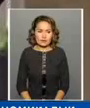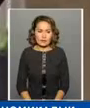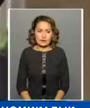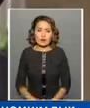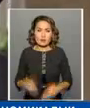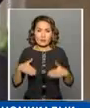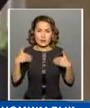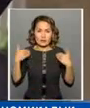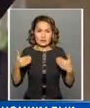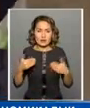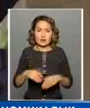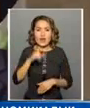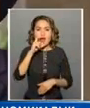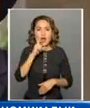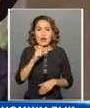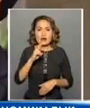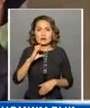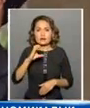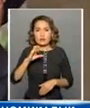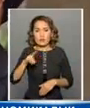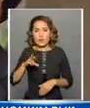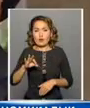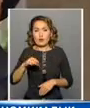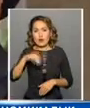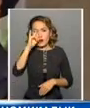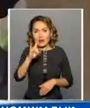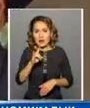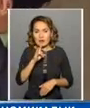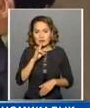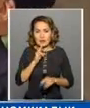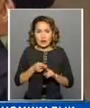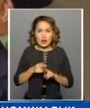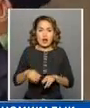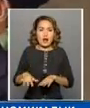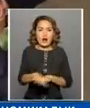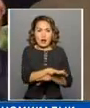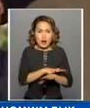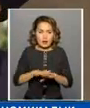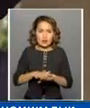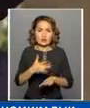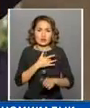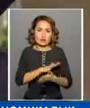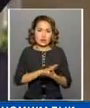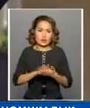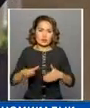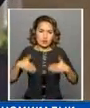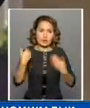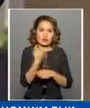мен. Ошол Экспода дағы менің қазақ туғандарымдың жаңы жүрілгілері,